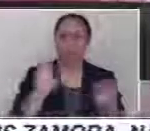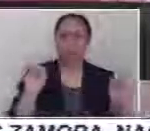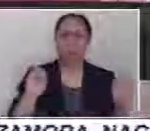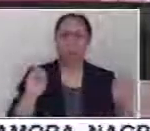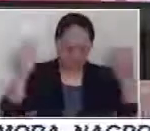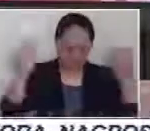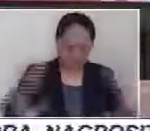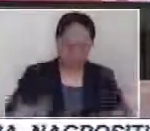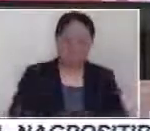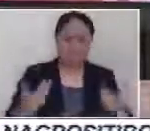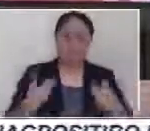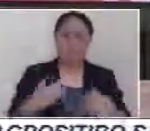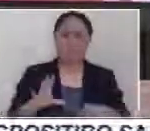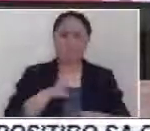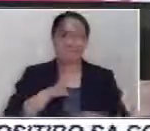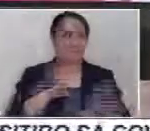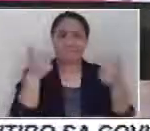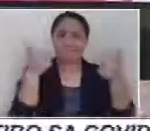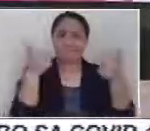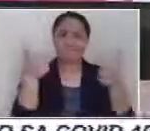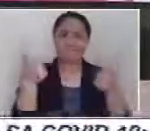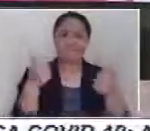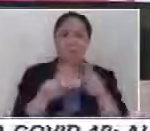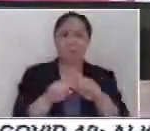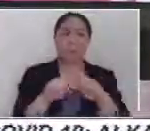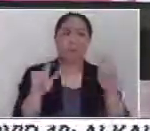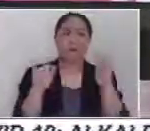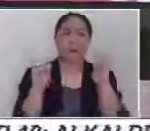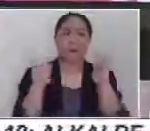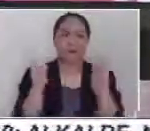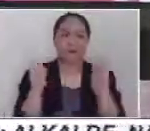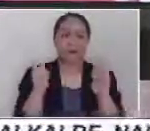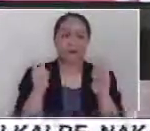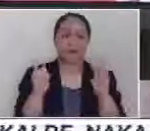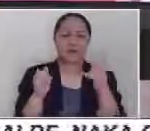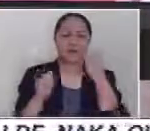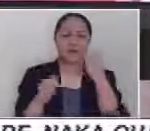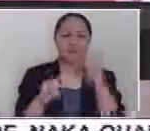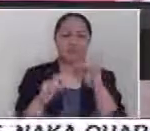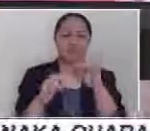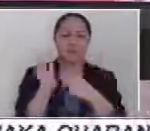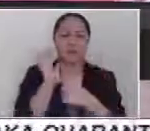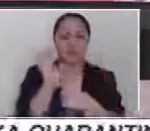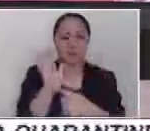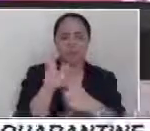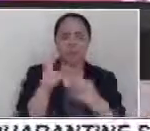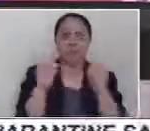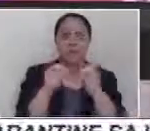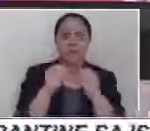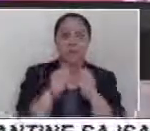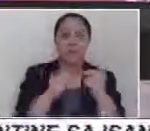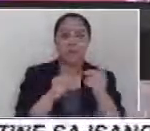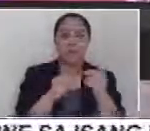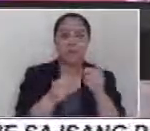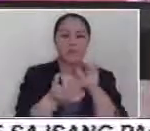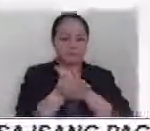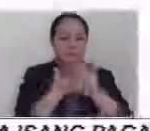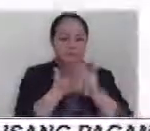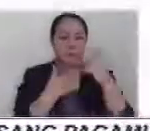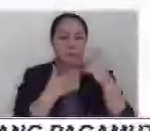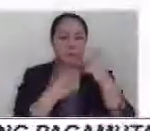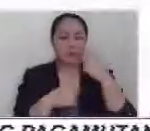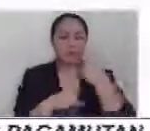Sa Abril pa, makakabalik sa trabaho sa Department of the Interior and Local Government o DILG Secretary Eduardo Anyo. Ayon kay DILG